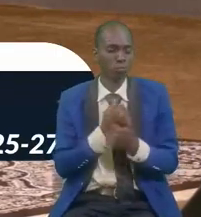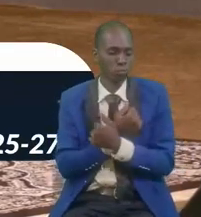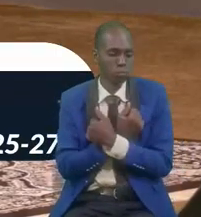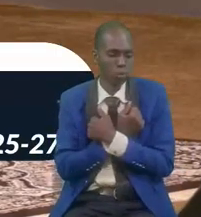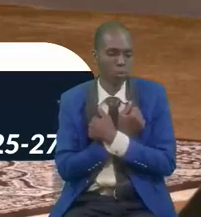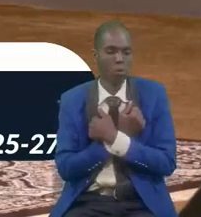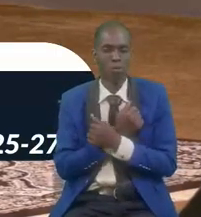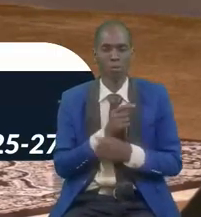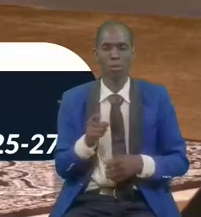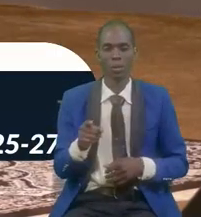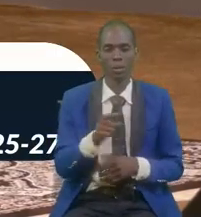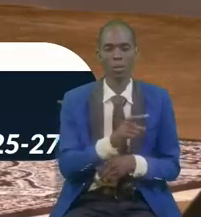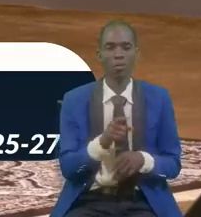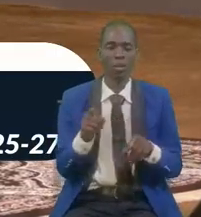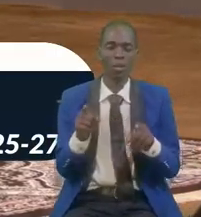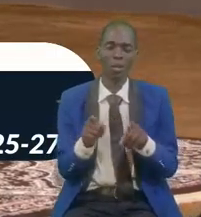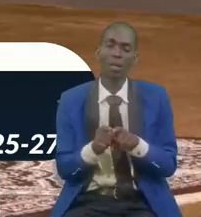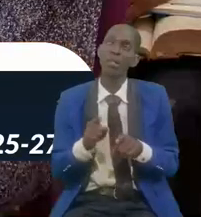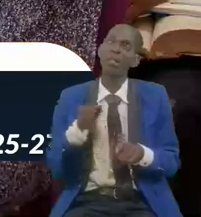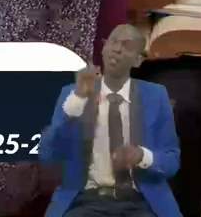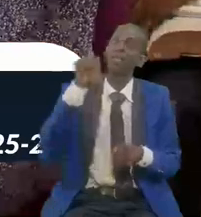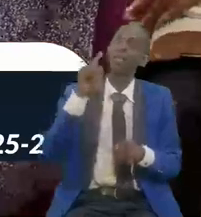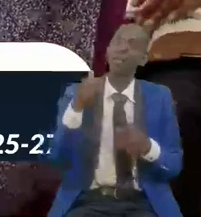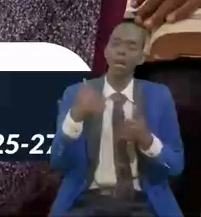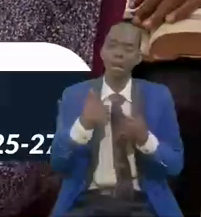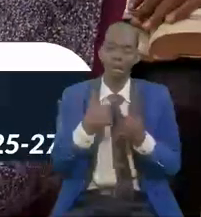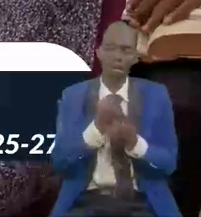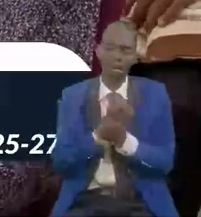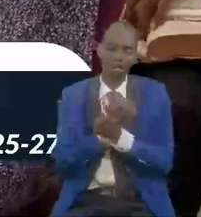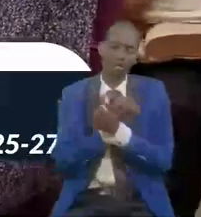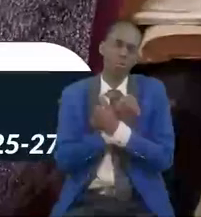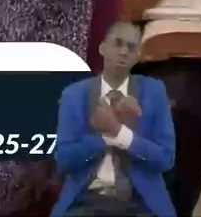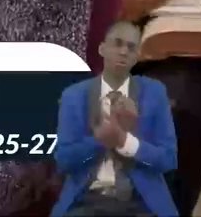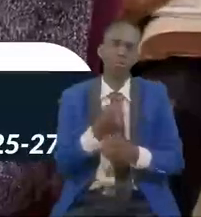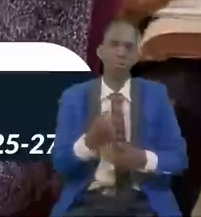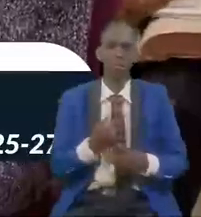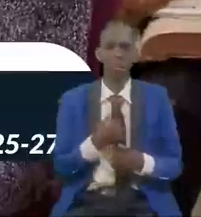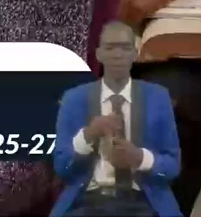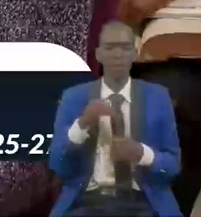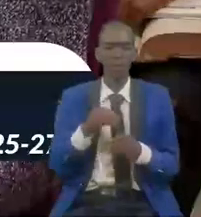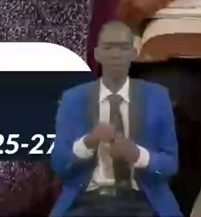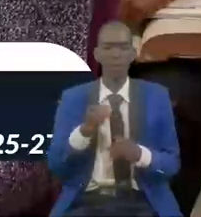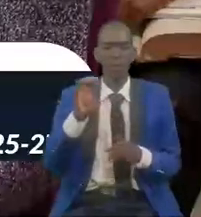tu les as aimés comme tu m'as aimé. Éphésiens